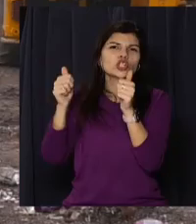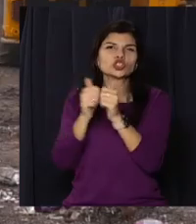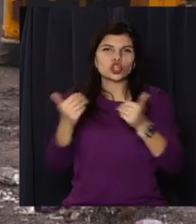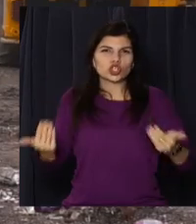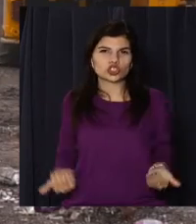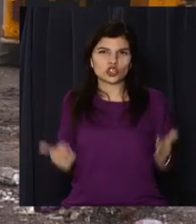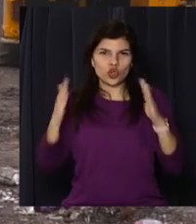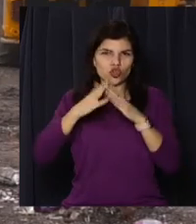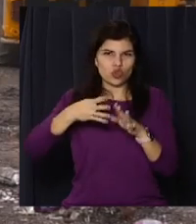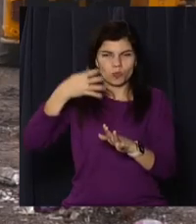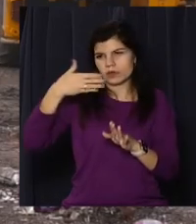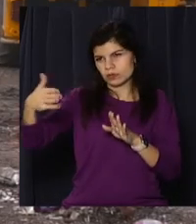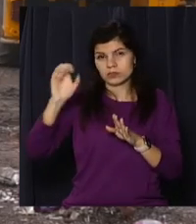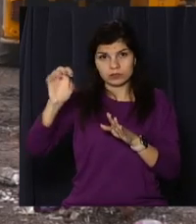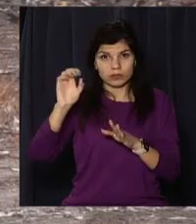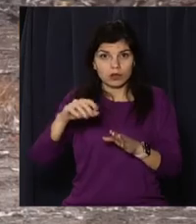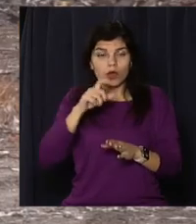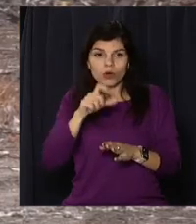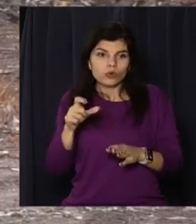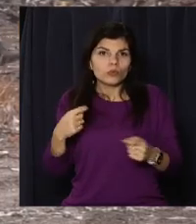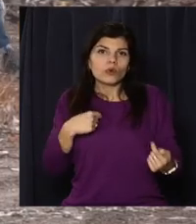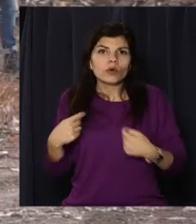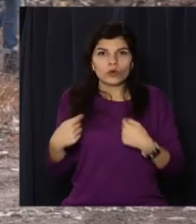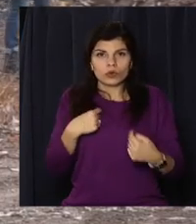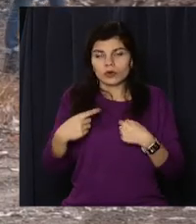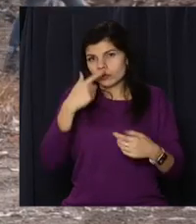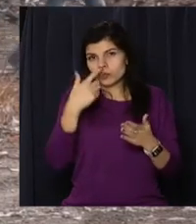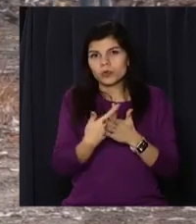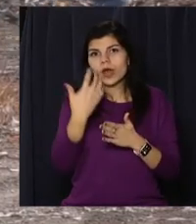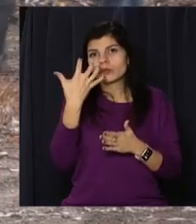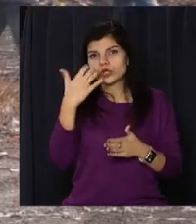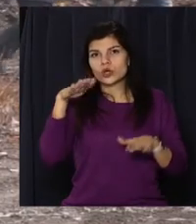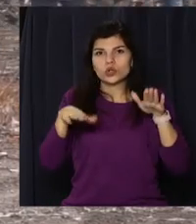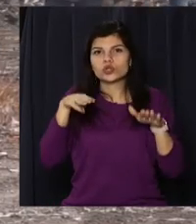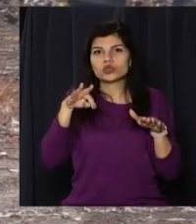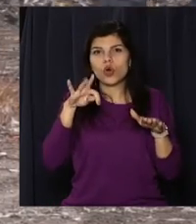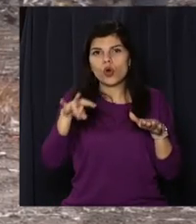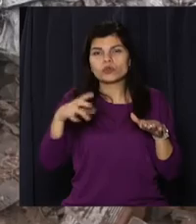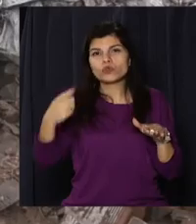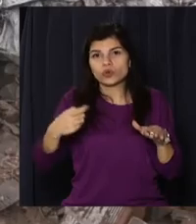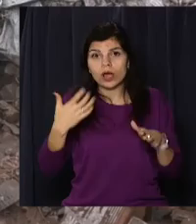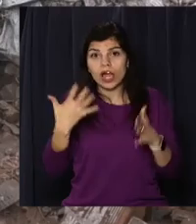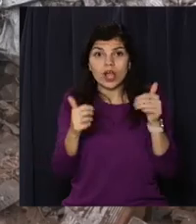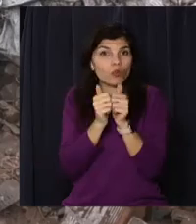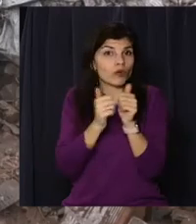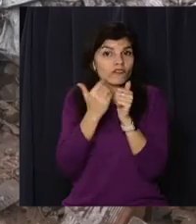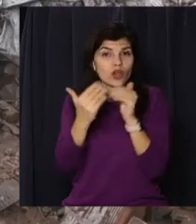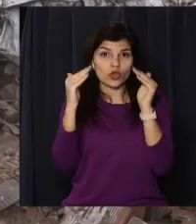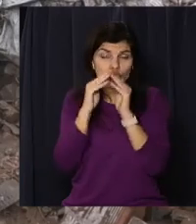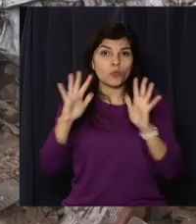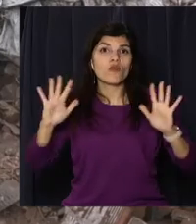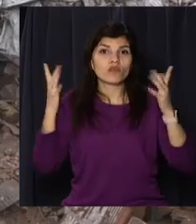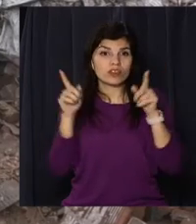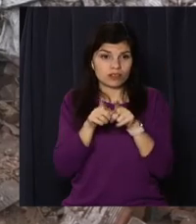житлових будинків. Щоденно зі стихійних звалищ міста вивозять понад 500 тонн відходів. Якщо поруч з вашим будинком